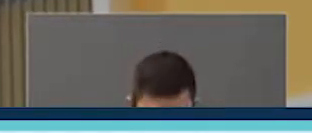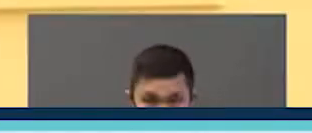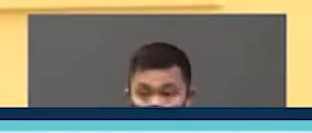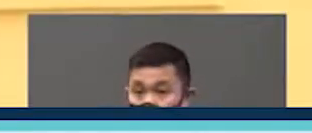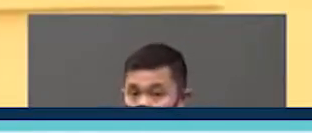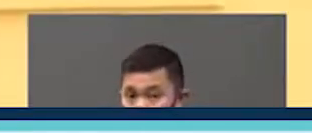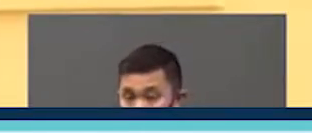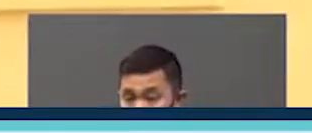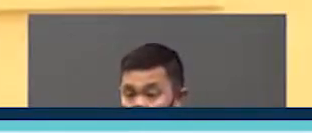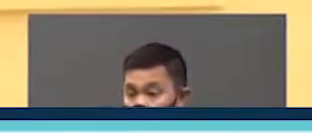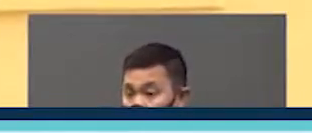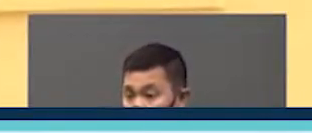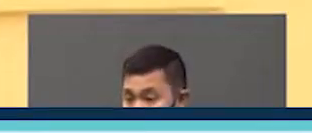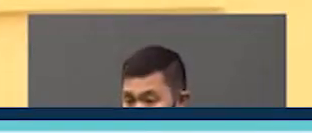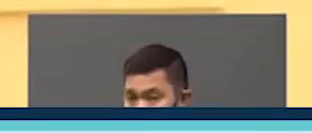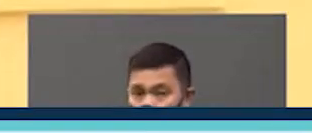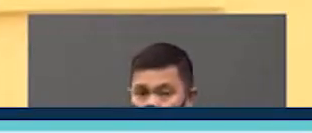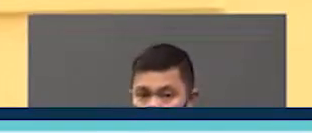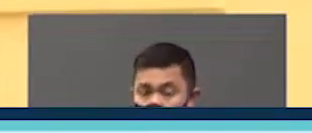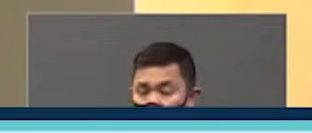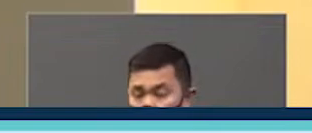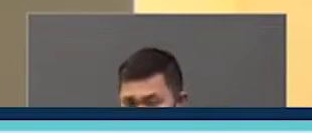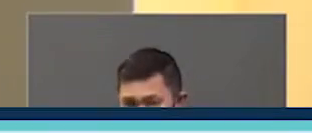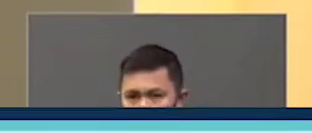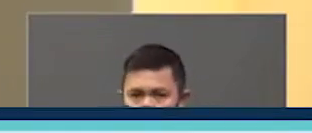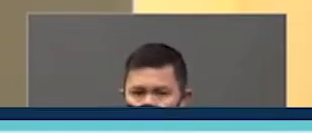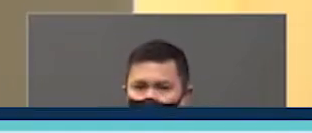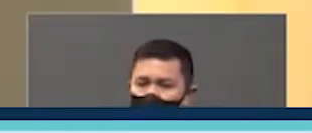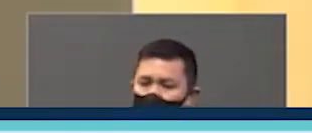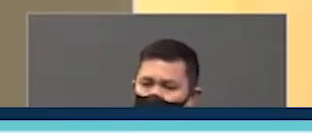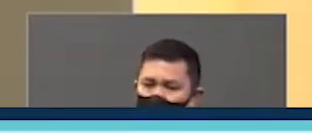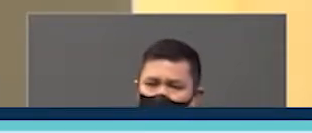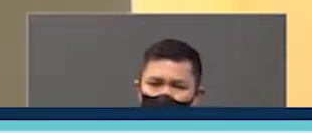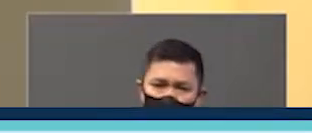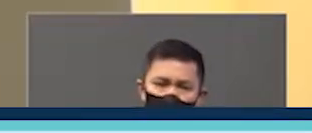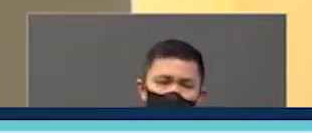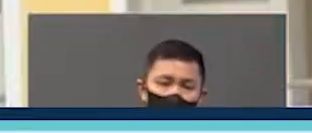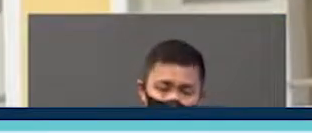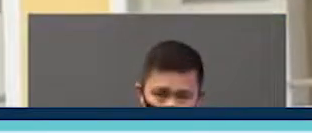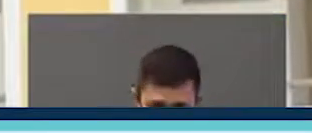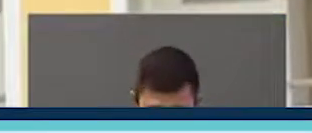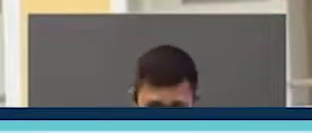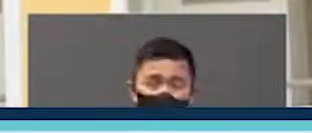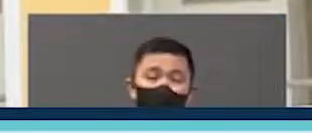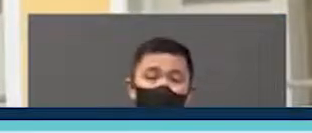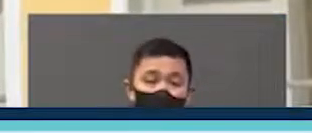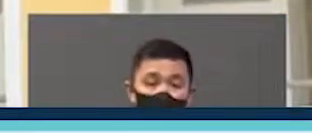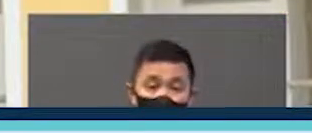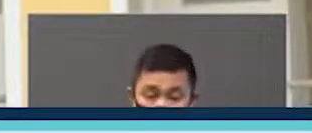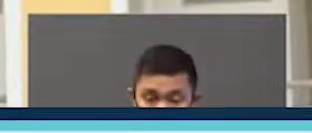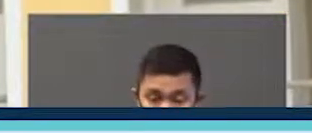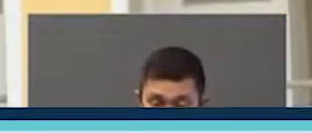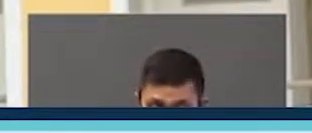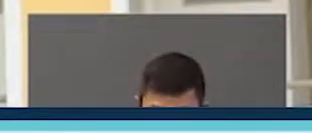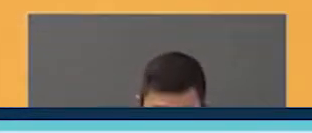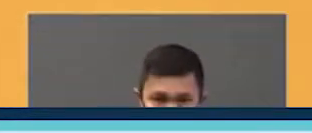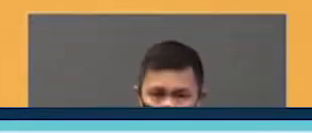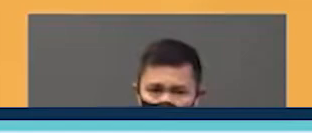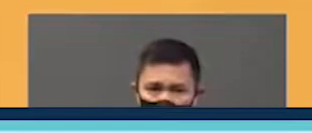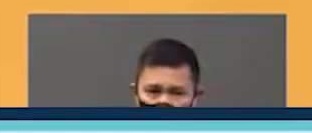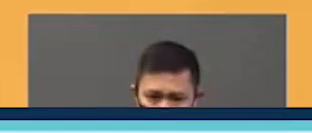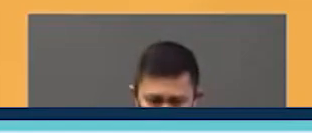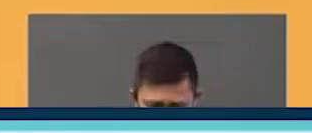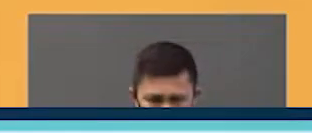ขันก็ได้ลดค่าเช่าให้ในช่วง 2ปีที่ผ่านมานะครับรถเป็นช่วงช่วงให้เราได้ลดลงแล้วก็ตกงานเนี่ยสามารถมีชีวิตอยู่ได้